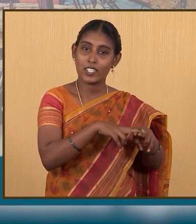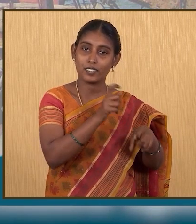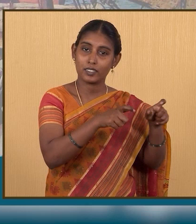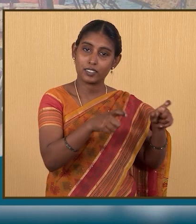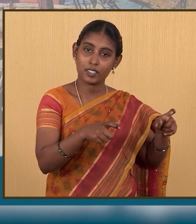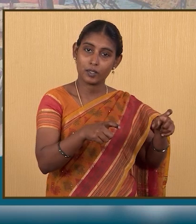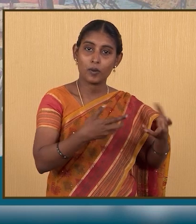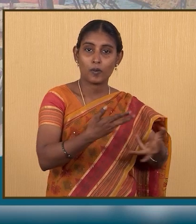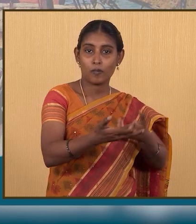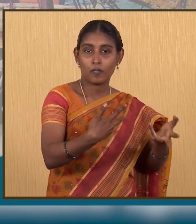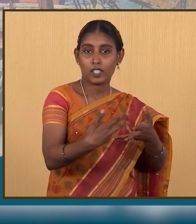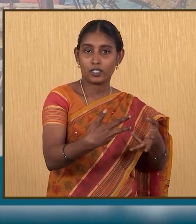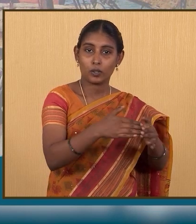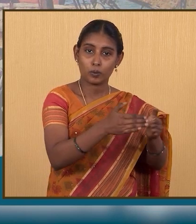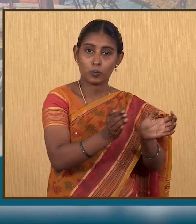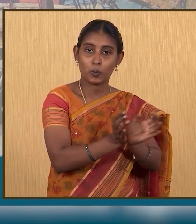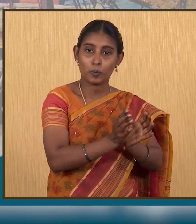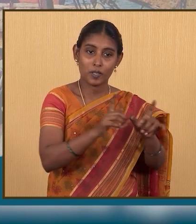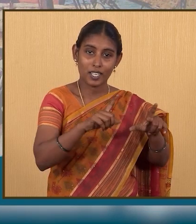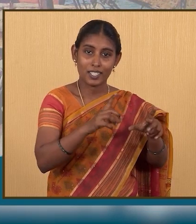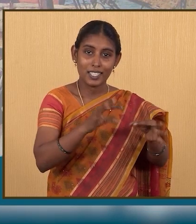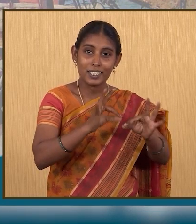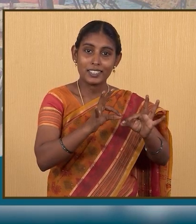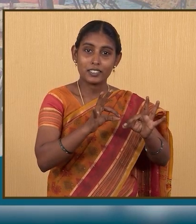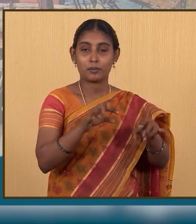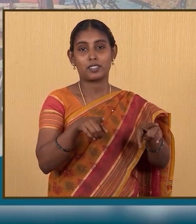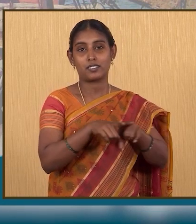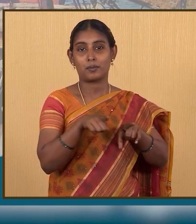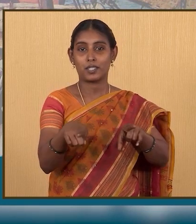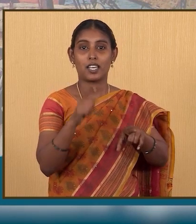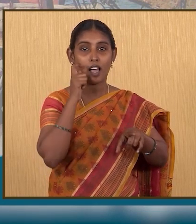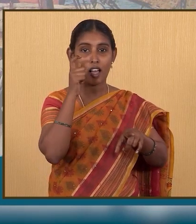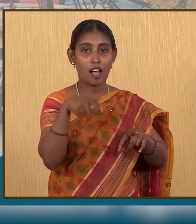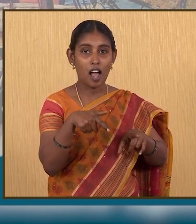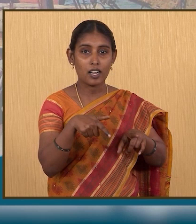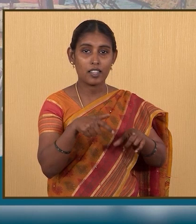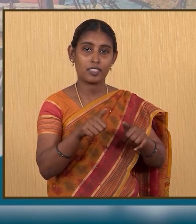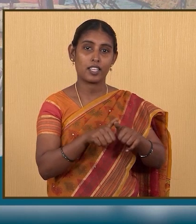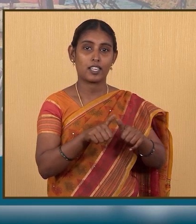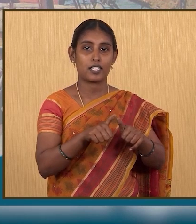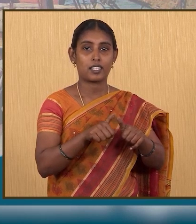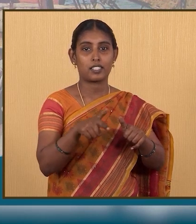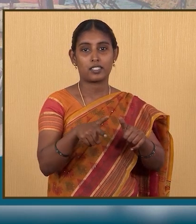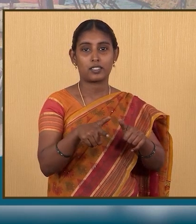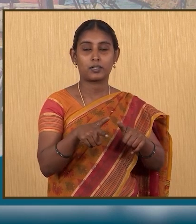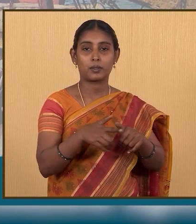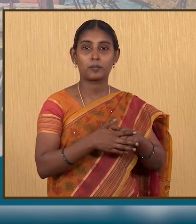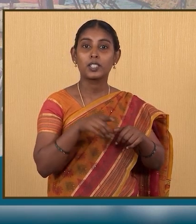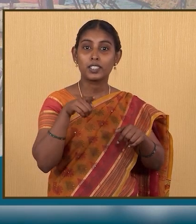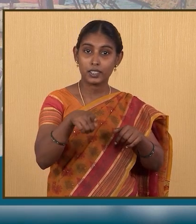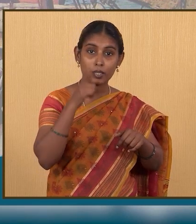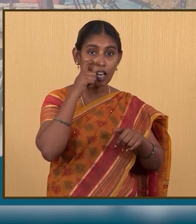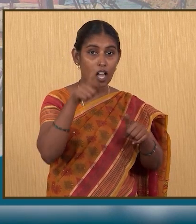வர்த்தக குழுவில் மொழிபெயர்ப்பாளராக இருந்தவர் தான் இந்த ஆனந்தரங்கம். இவர்